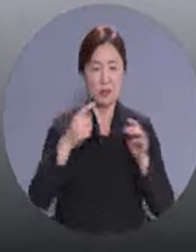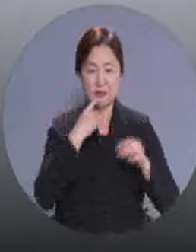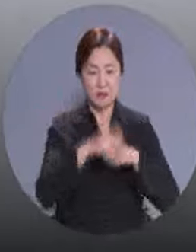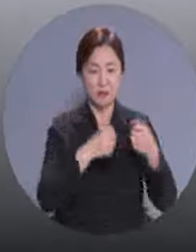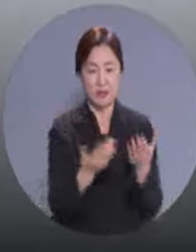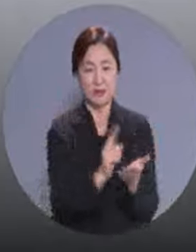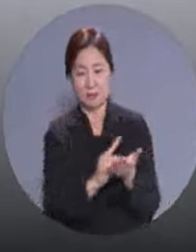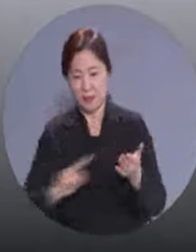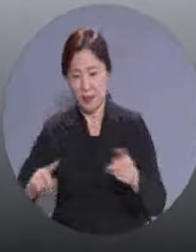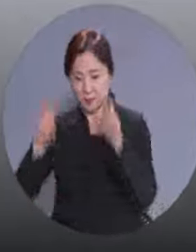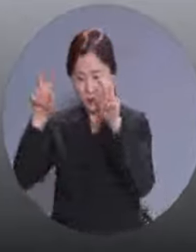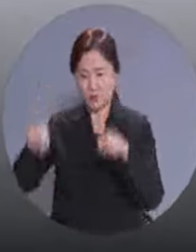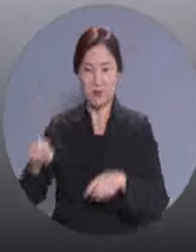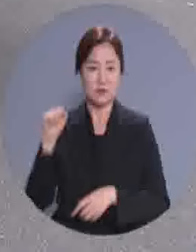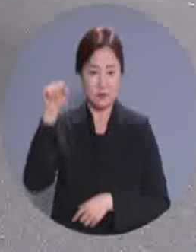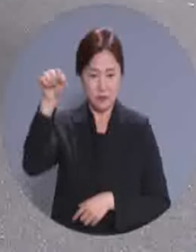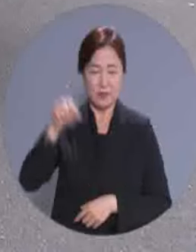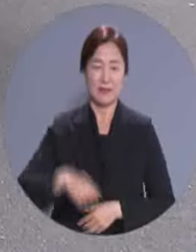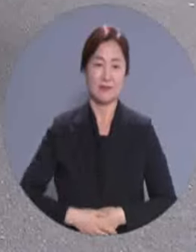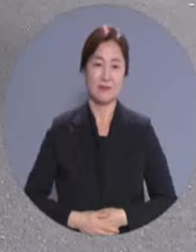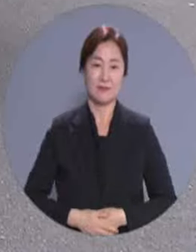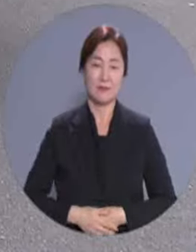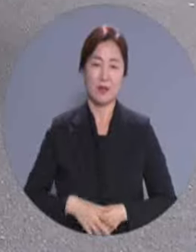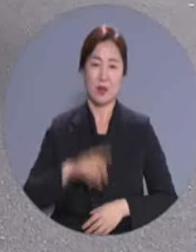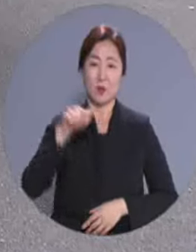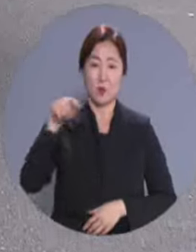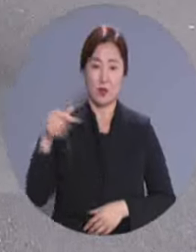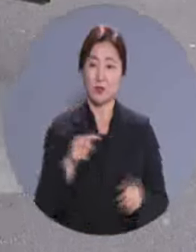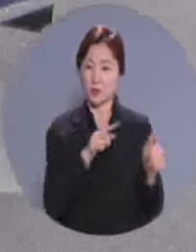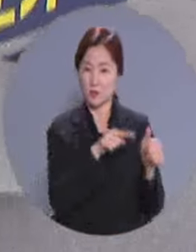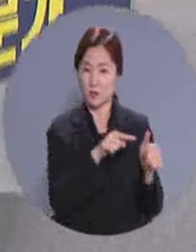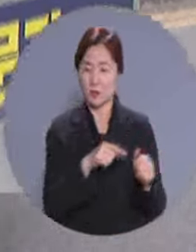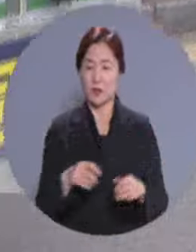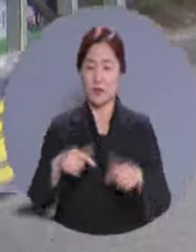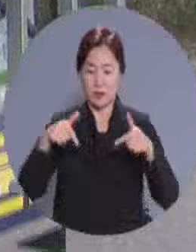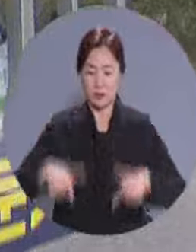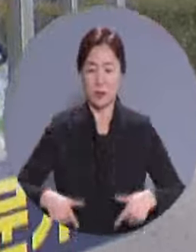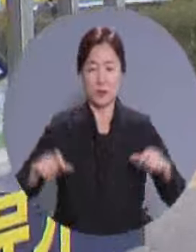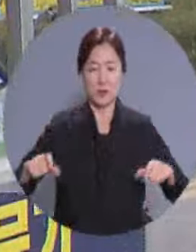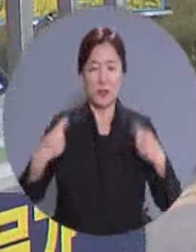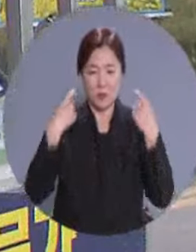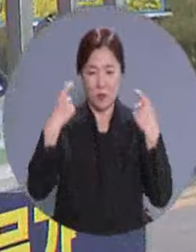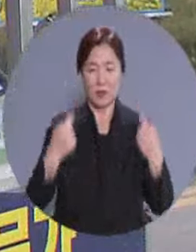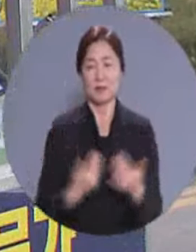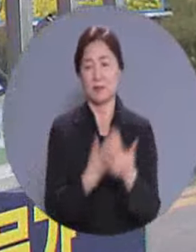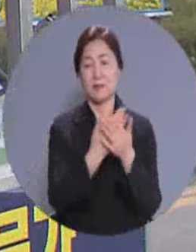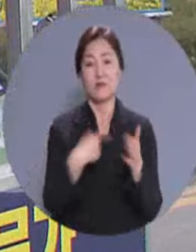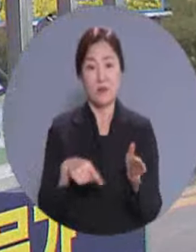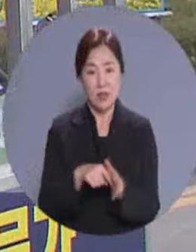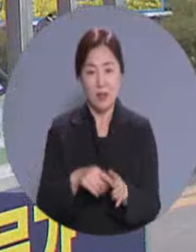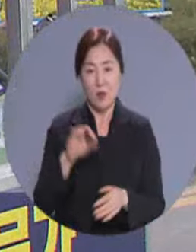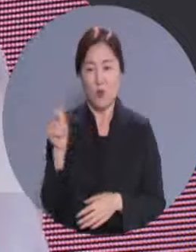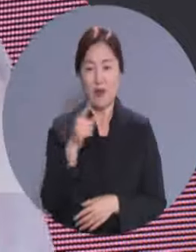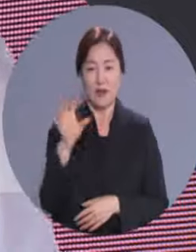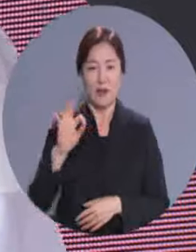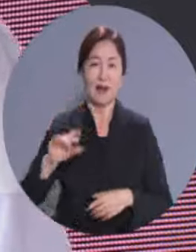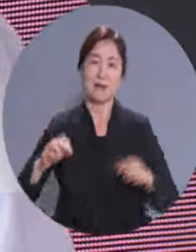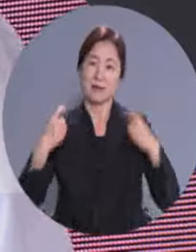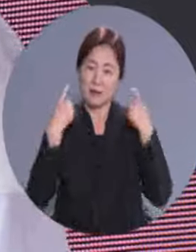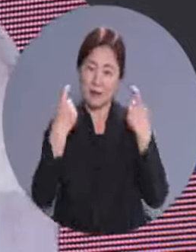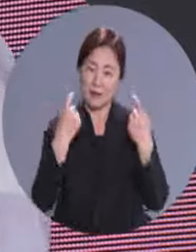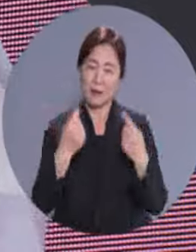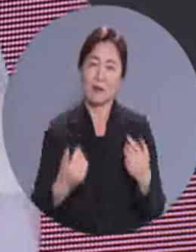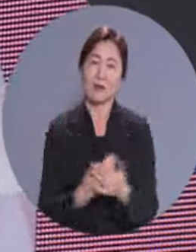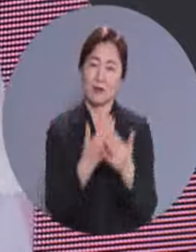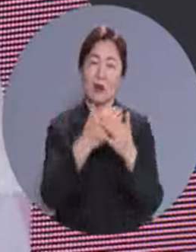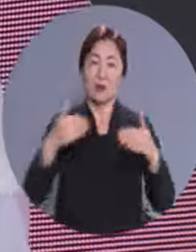무소속으로 총선에 도전했습니다. 권 후보는 서부권의 관광산업을 활성화하기 위해 화양지구 개발 사업을 속도감